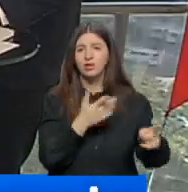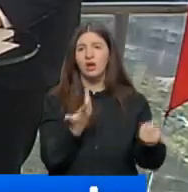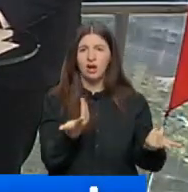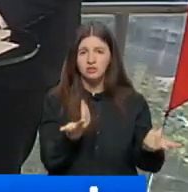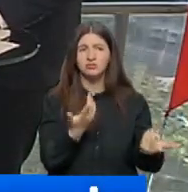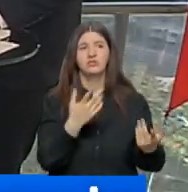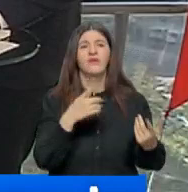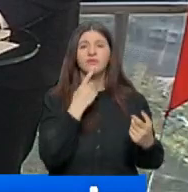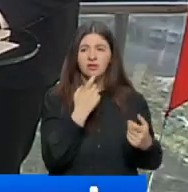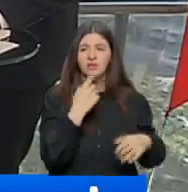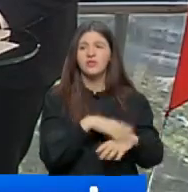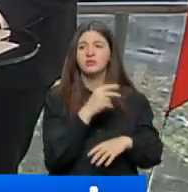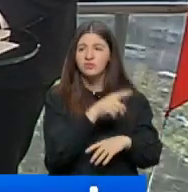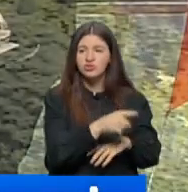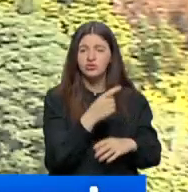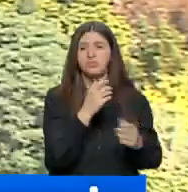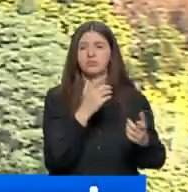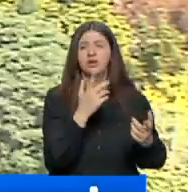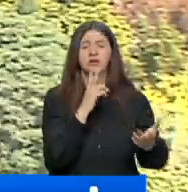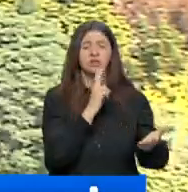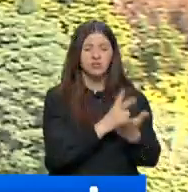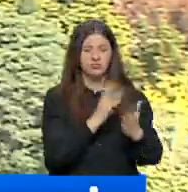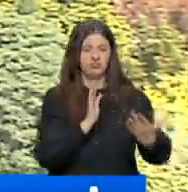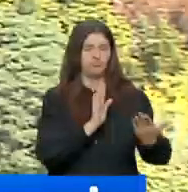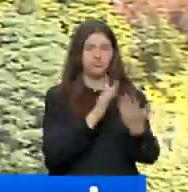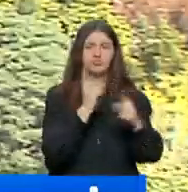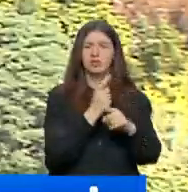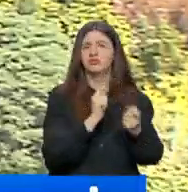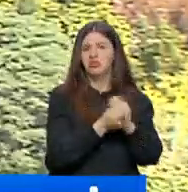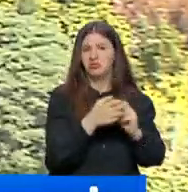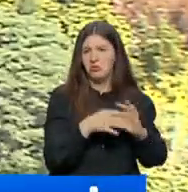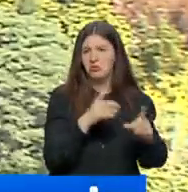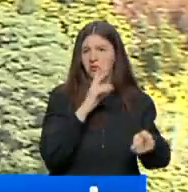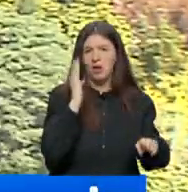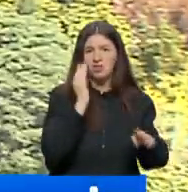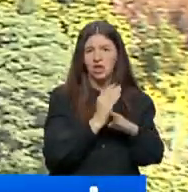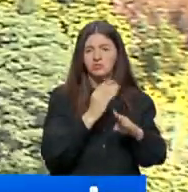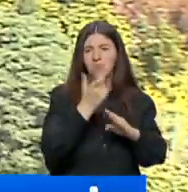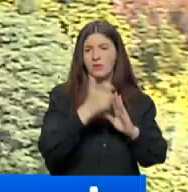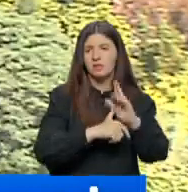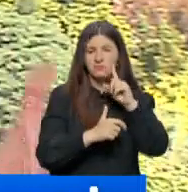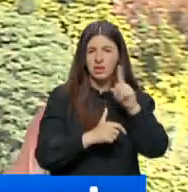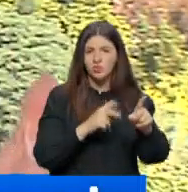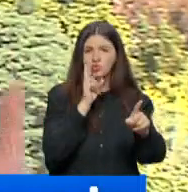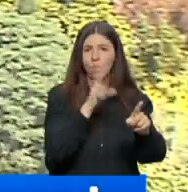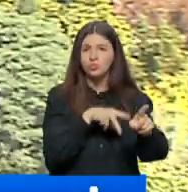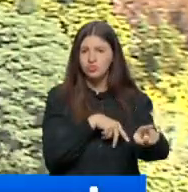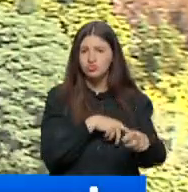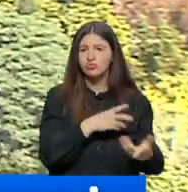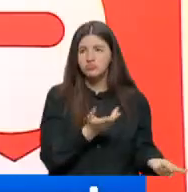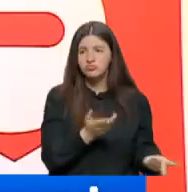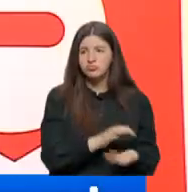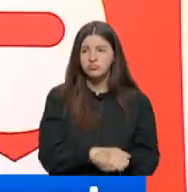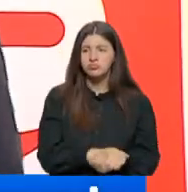işte Finlandiya'nın ve İsveç'in tutumunun, yaklaşımının değişeceğiyle ilgili. O mutabakat metnine de baktığınızda gördünüz. Şimdi